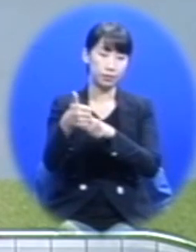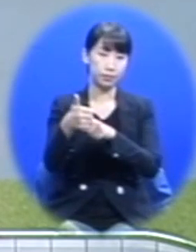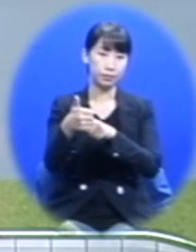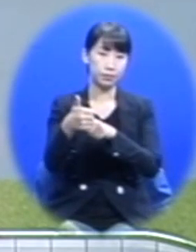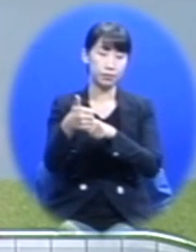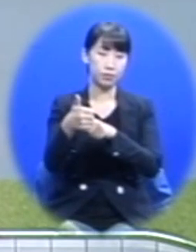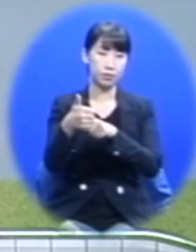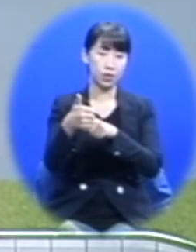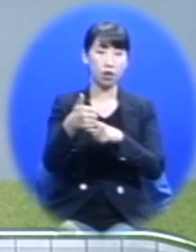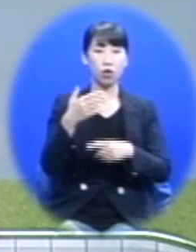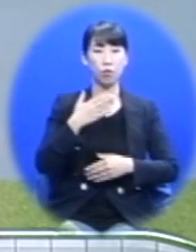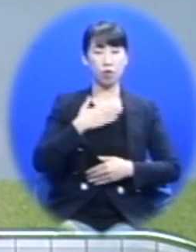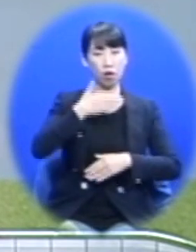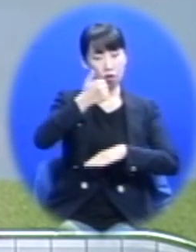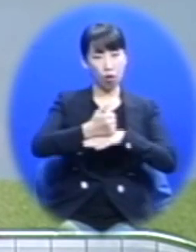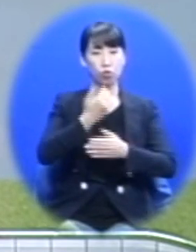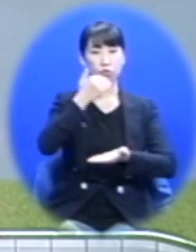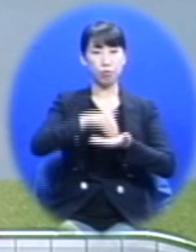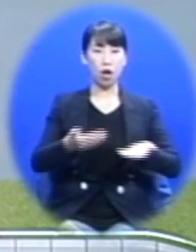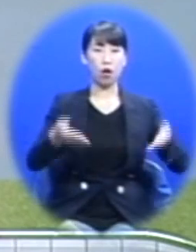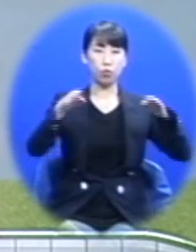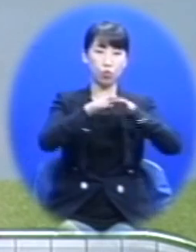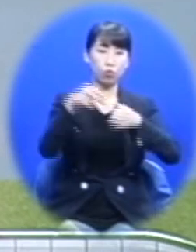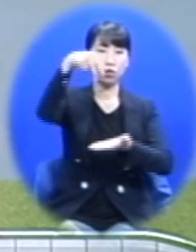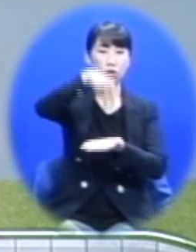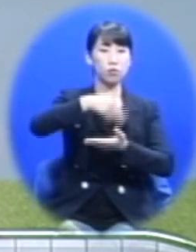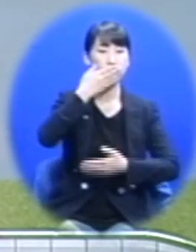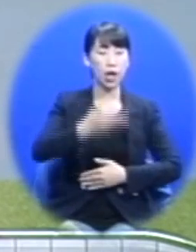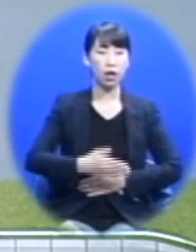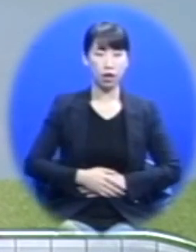바위 위에 서 있는 자가 된다는 것을 알았습니다.